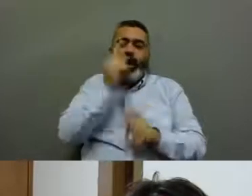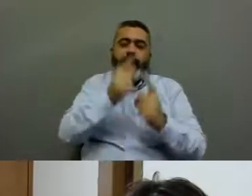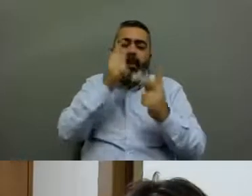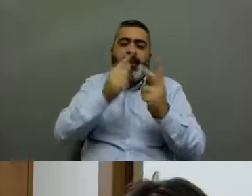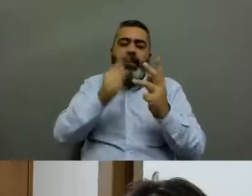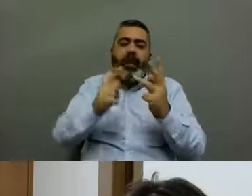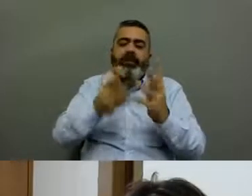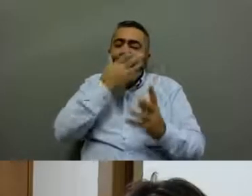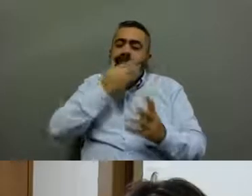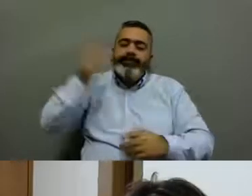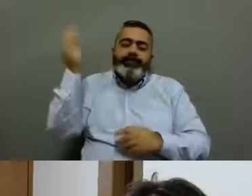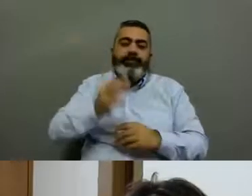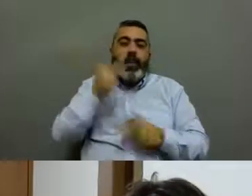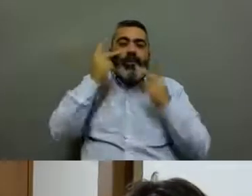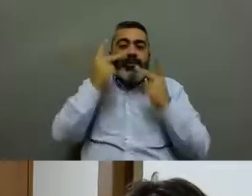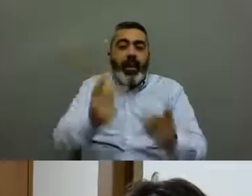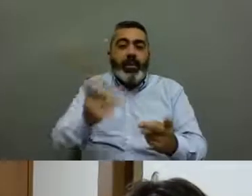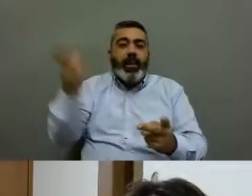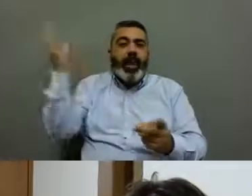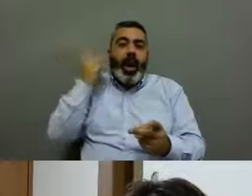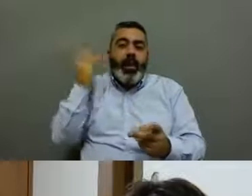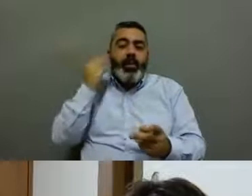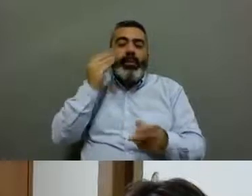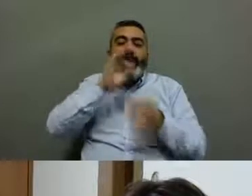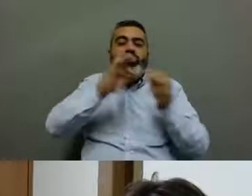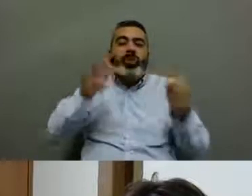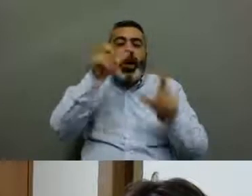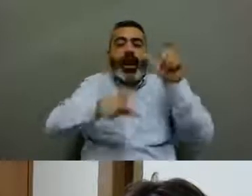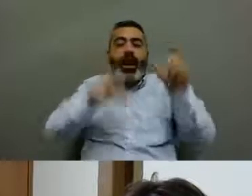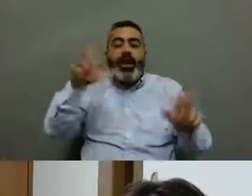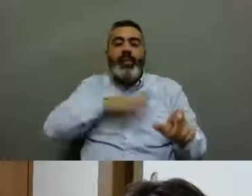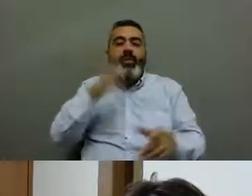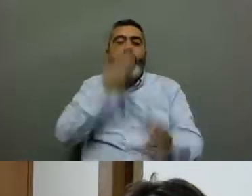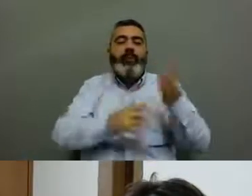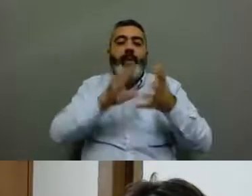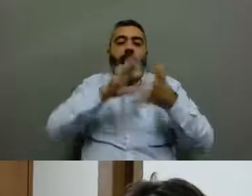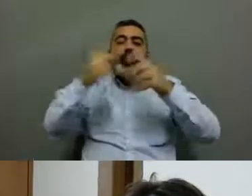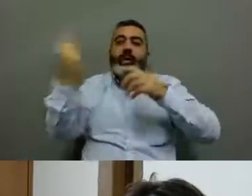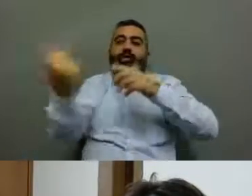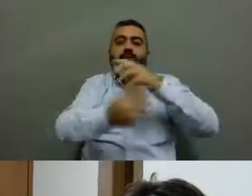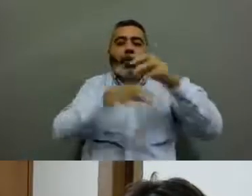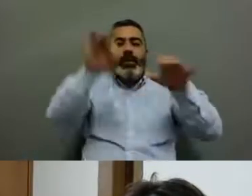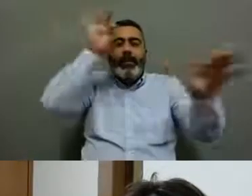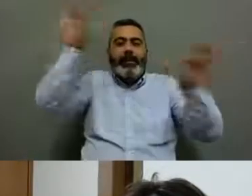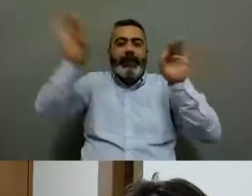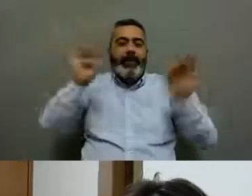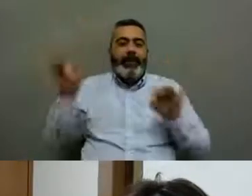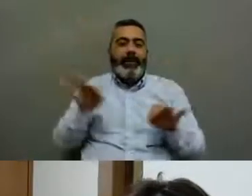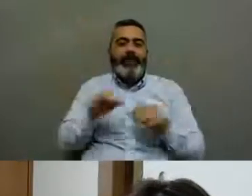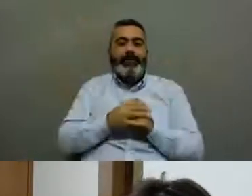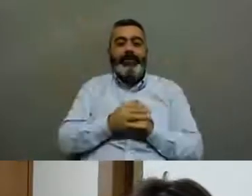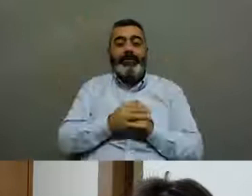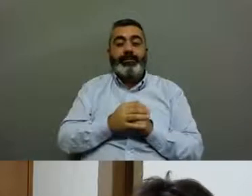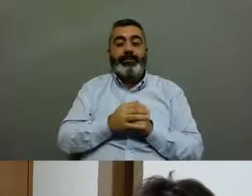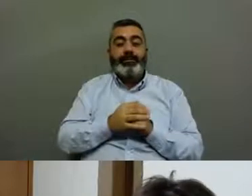Πόσο όμορφο να βλέπουμε και να ακούμε τις ιστορίες ανθρώπων με αναπηρία από όλο τον κόσμο. Και